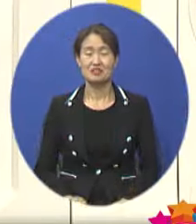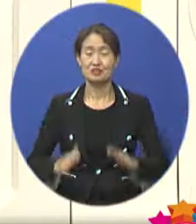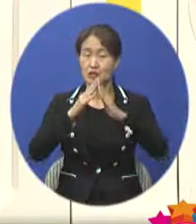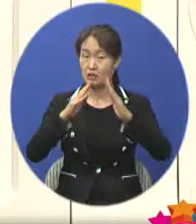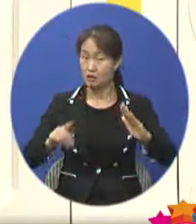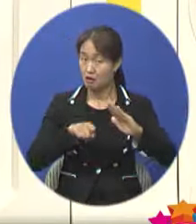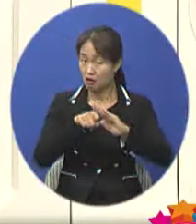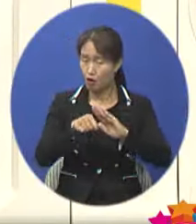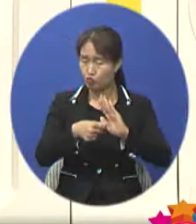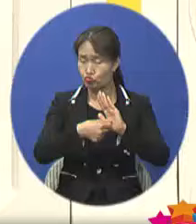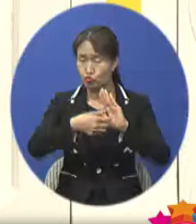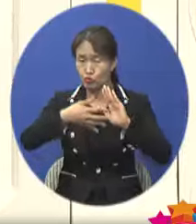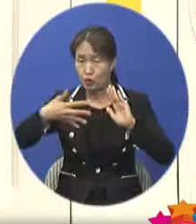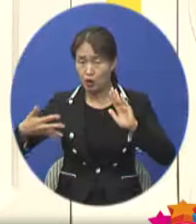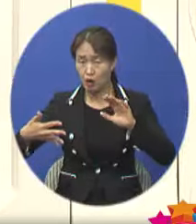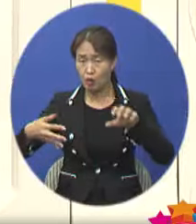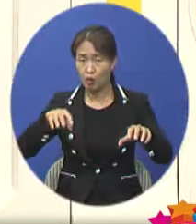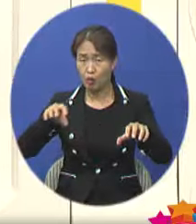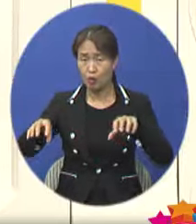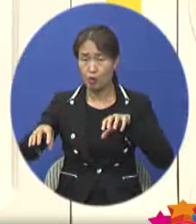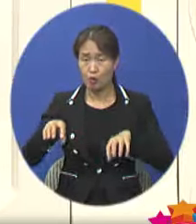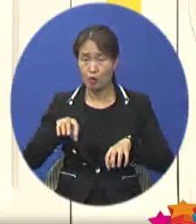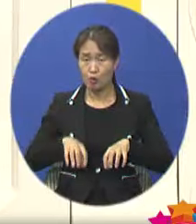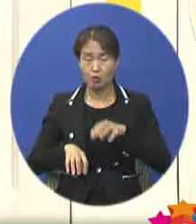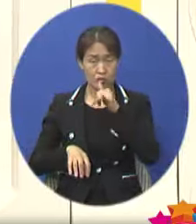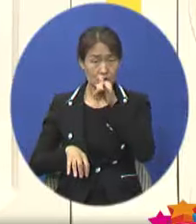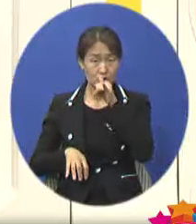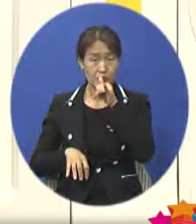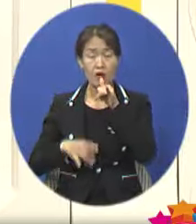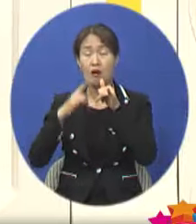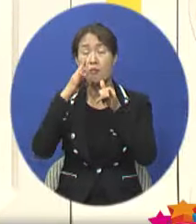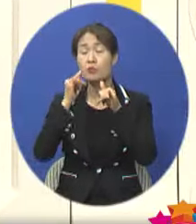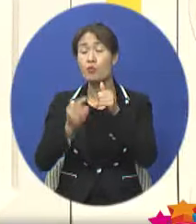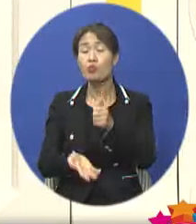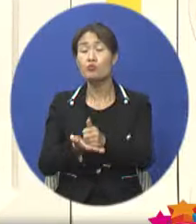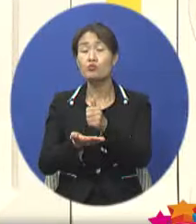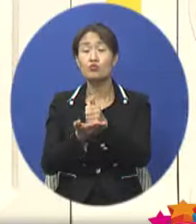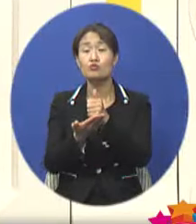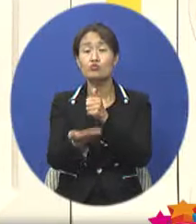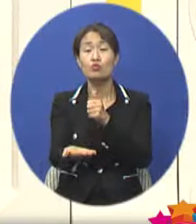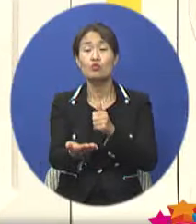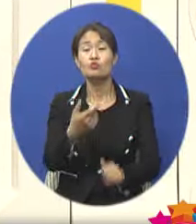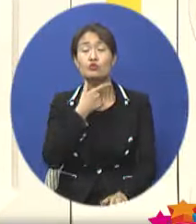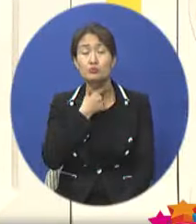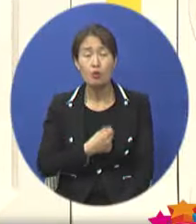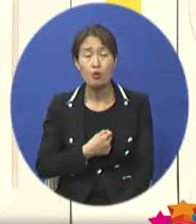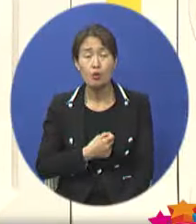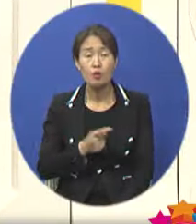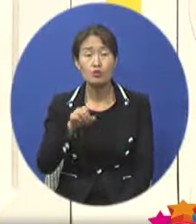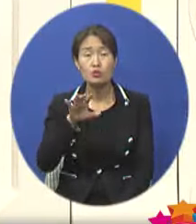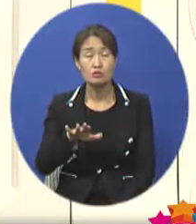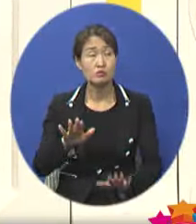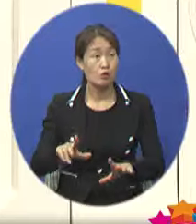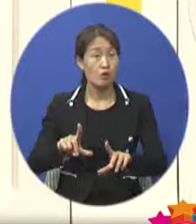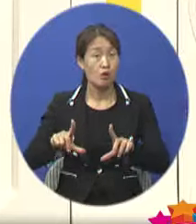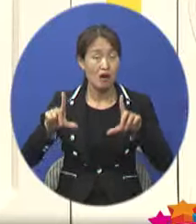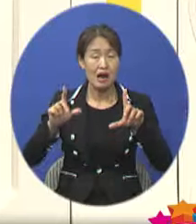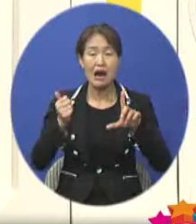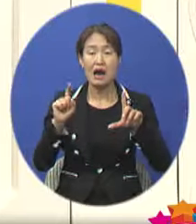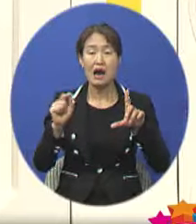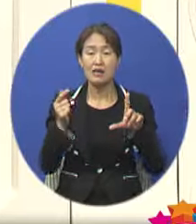쪽에 가면 굉장히 유명한 곳들이 많이 있잖아요. 네. 예, 우리 어머니께서 추천하실 만한 곳은 어디가 있으세요? 아 지금 뜨고 있는